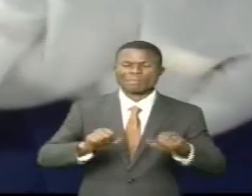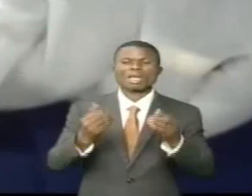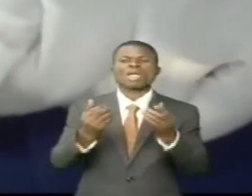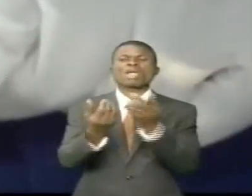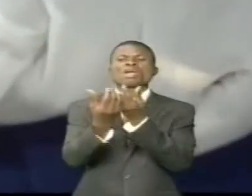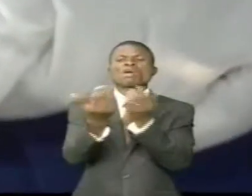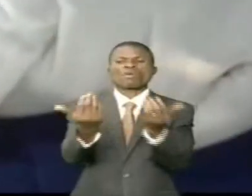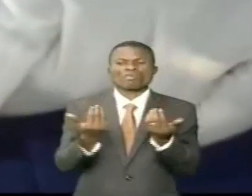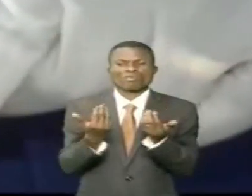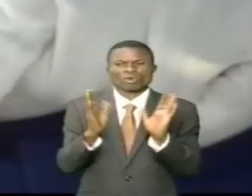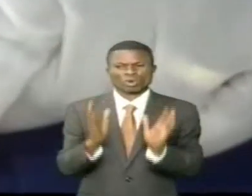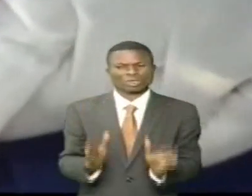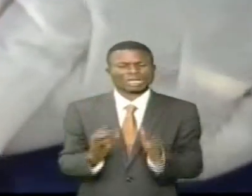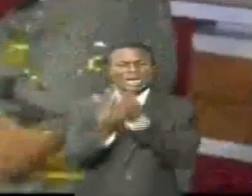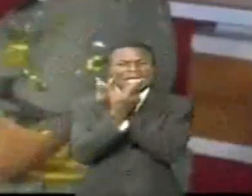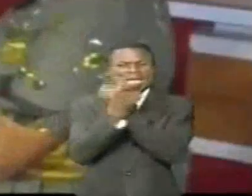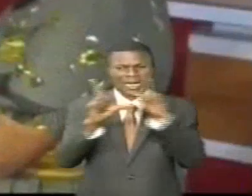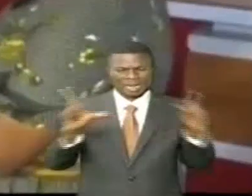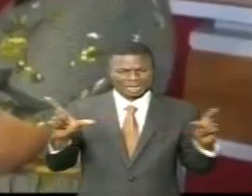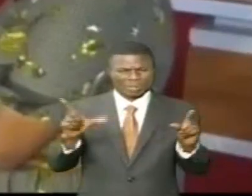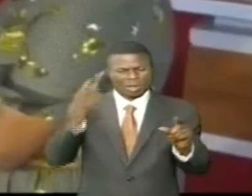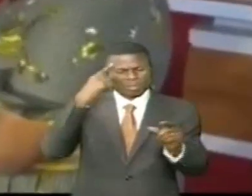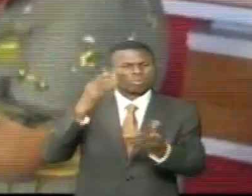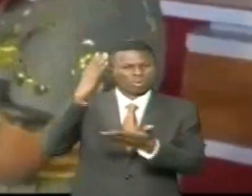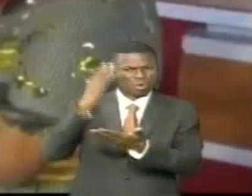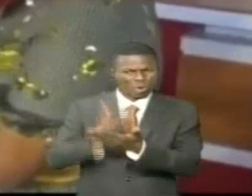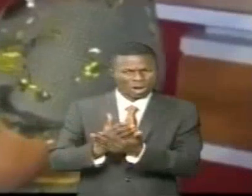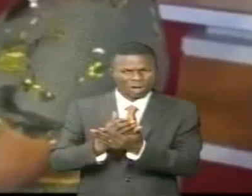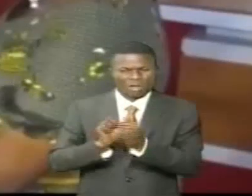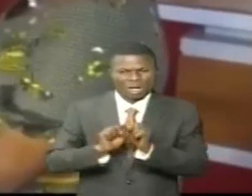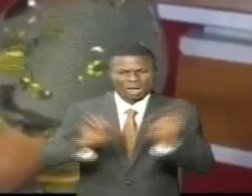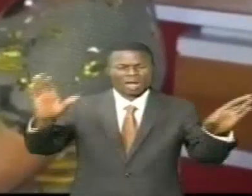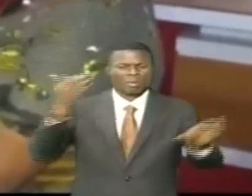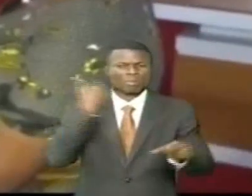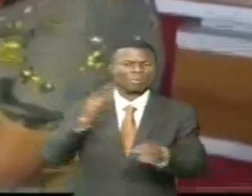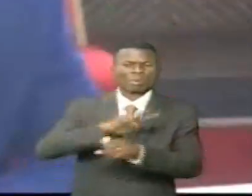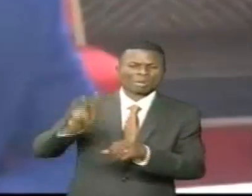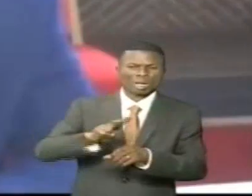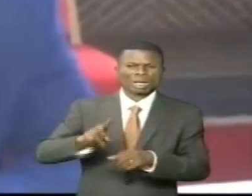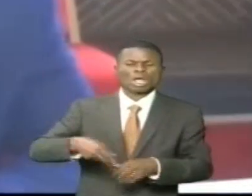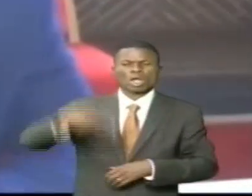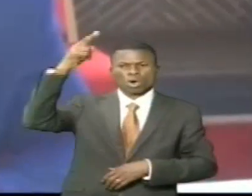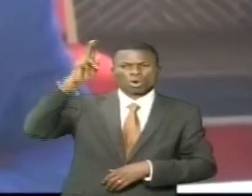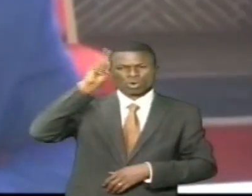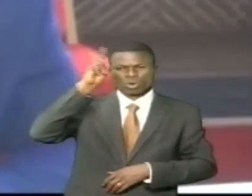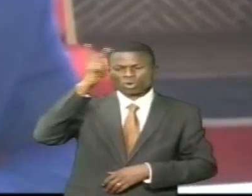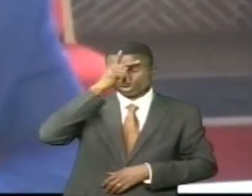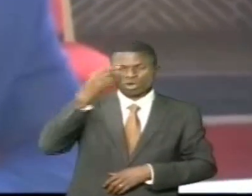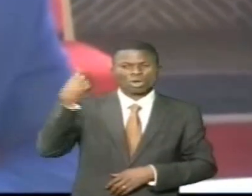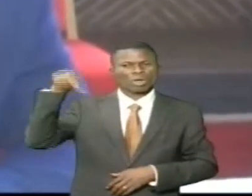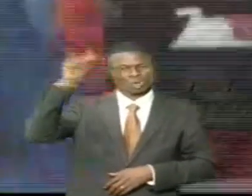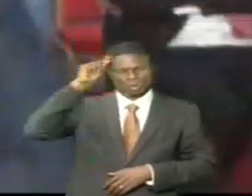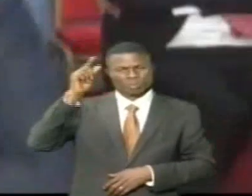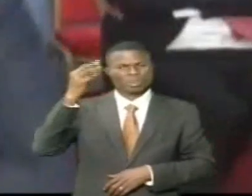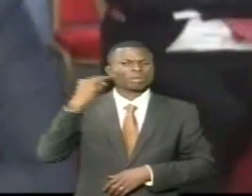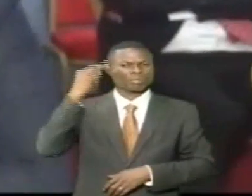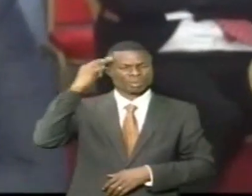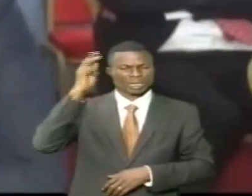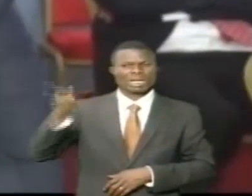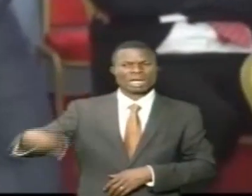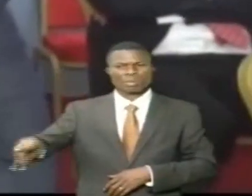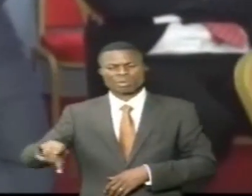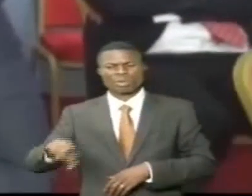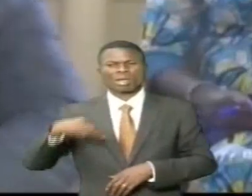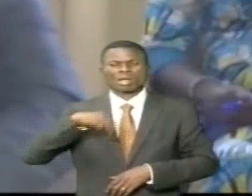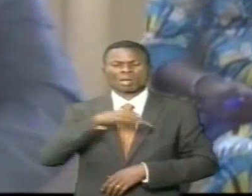sur l'accélérateur de la lutte contre la COVID-19 dans la province du Haut-Katanga. Le vice-gouverneur Jean-Claude Canfoy, le ministre provincial et les membres du cabinet